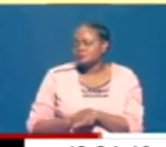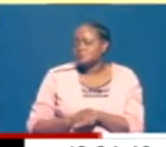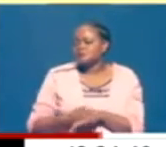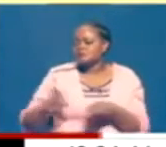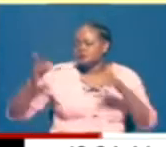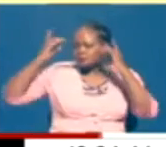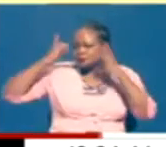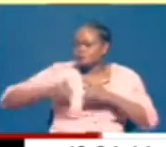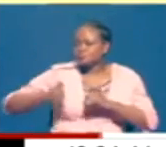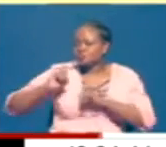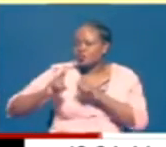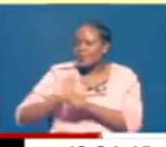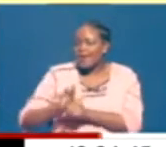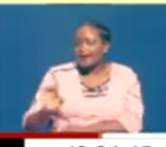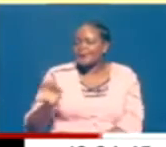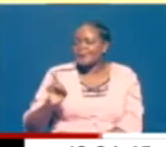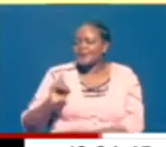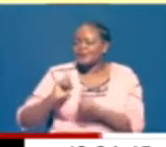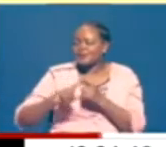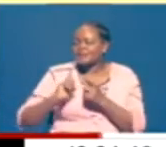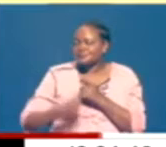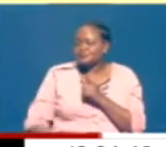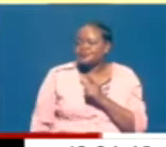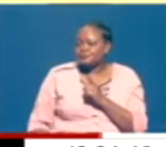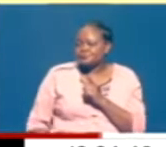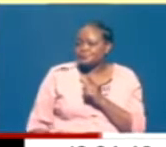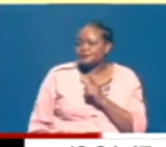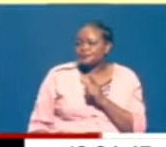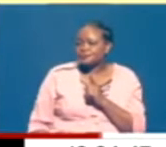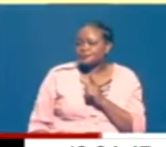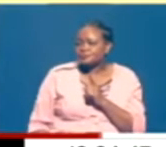mingi. Ya kwanza ilikuwa ni kwamba